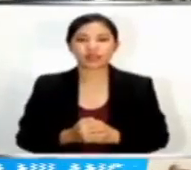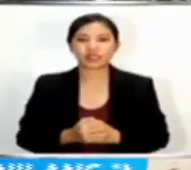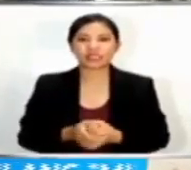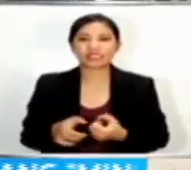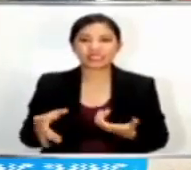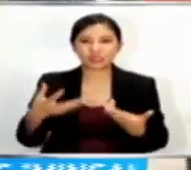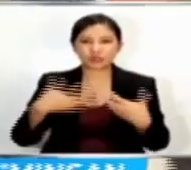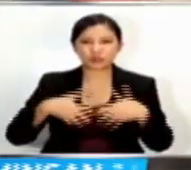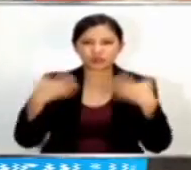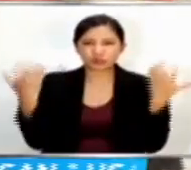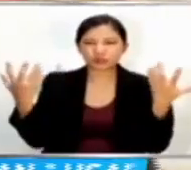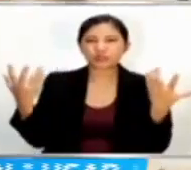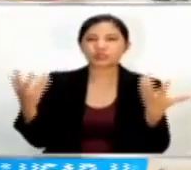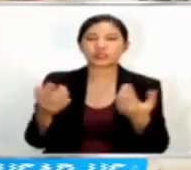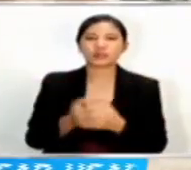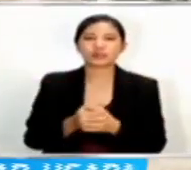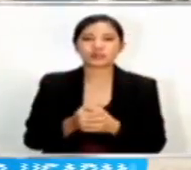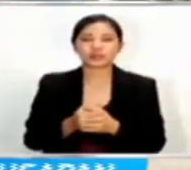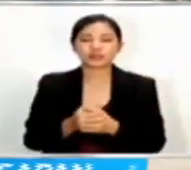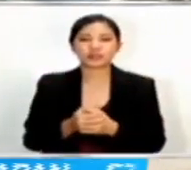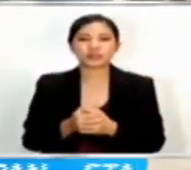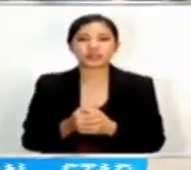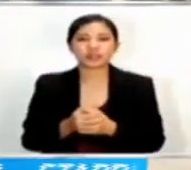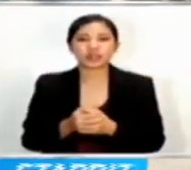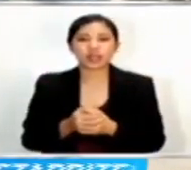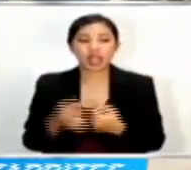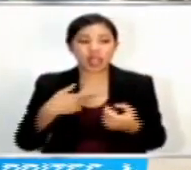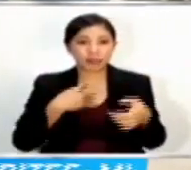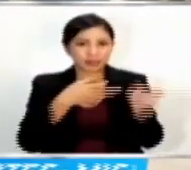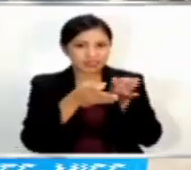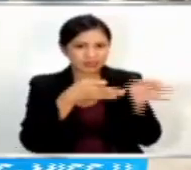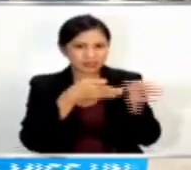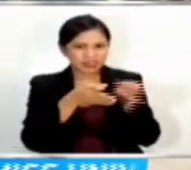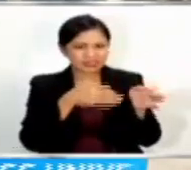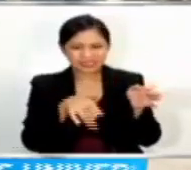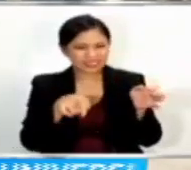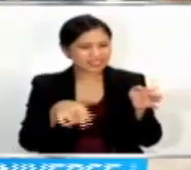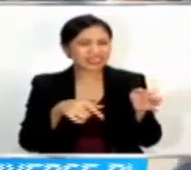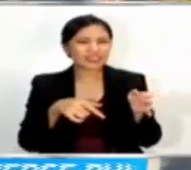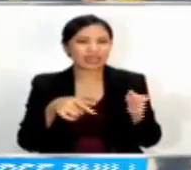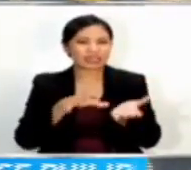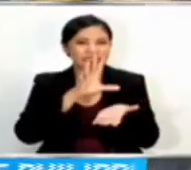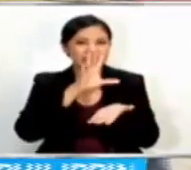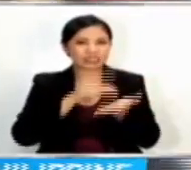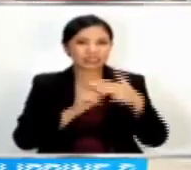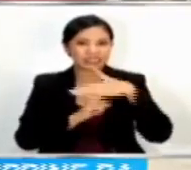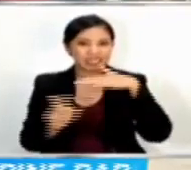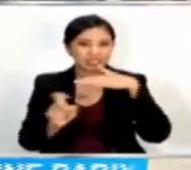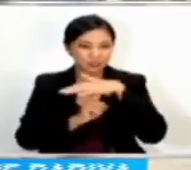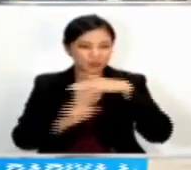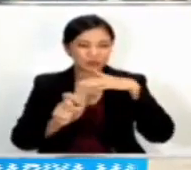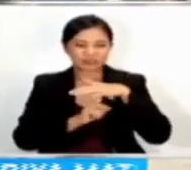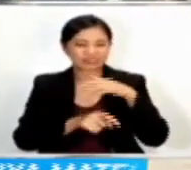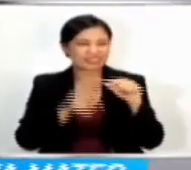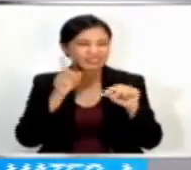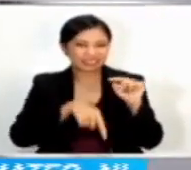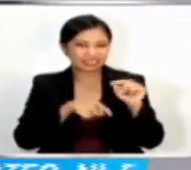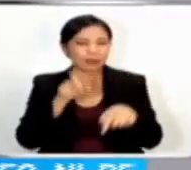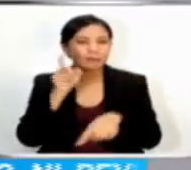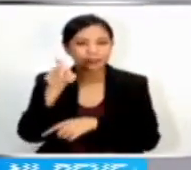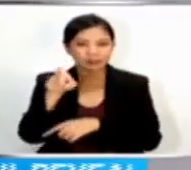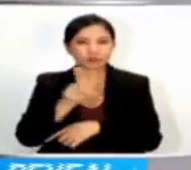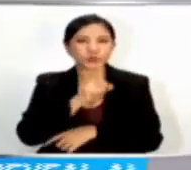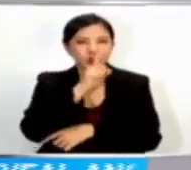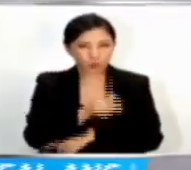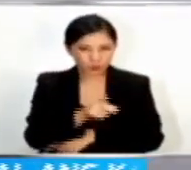nahulog. Paliwanag ko naman po, hindi po valid po yung Xerox. Kailangan po namin driver license po talaga. Kaya